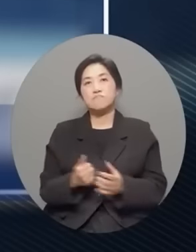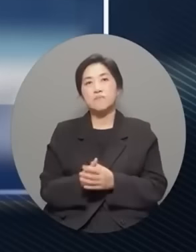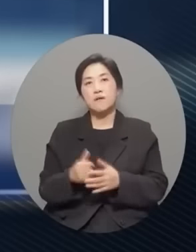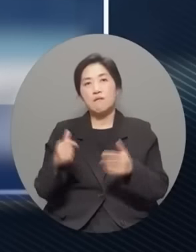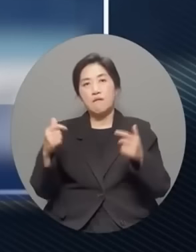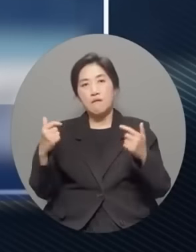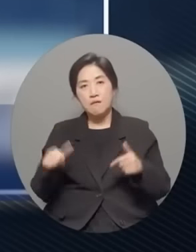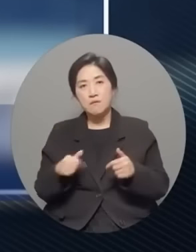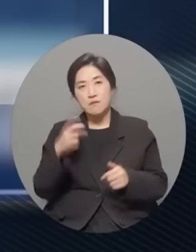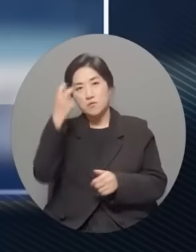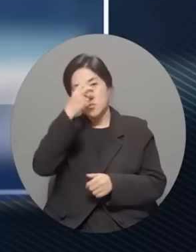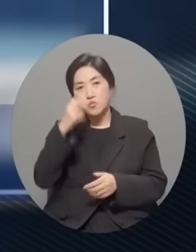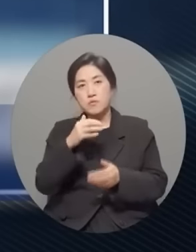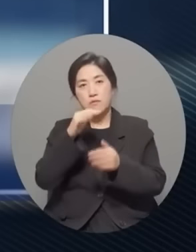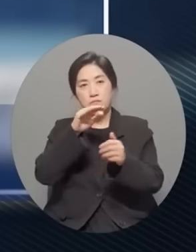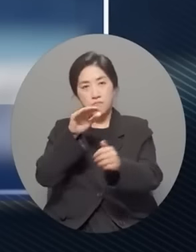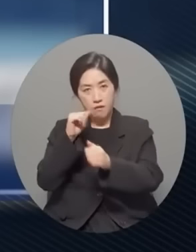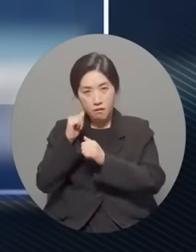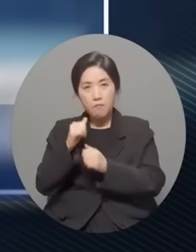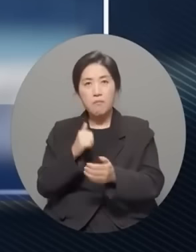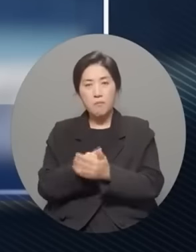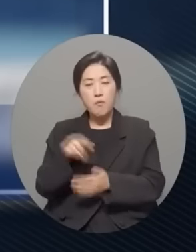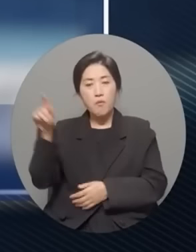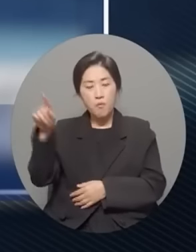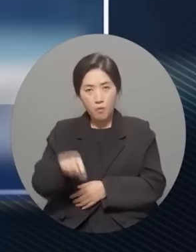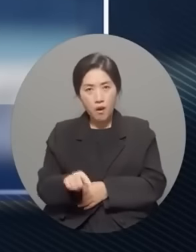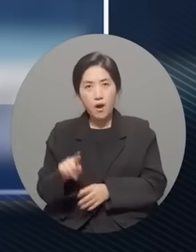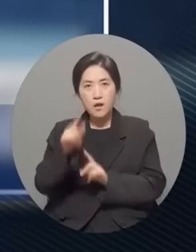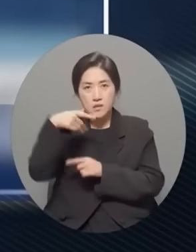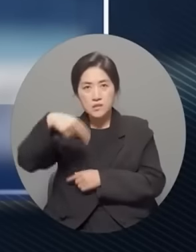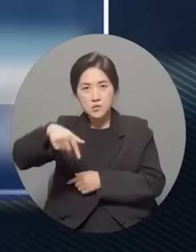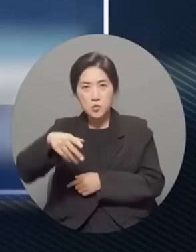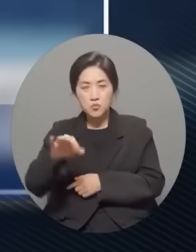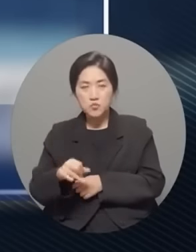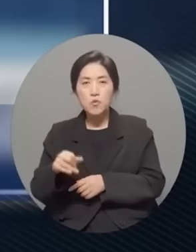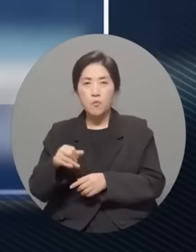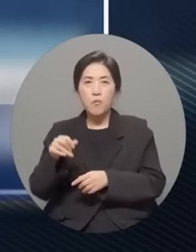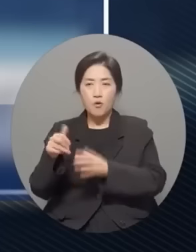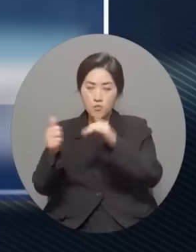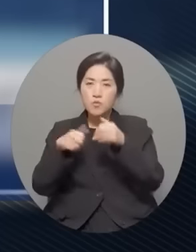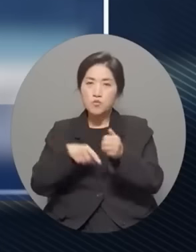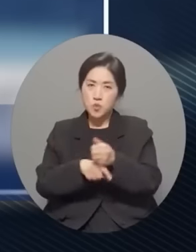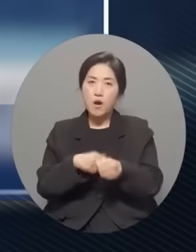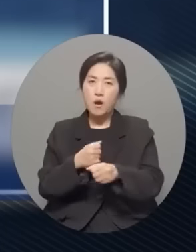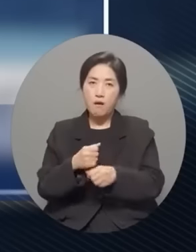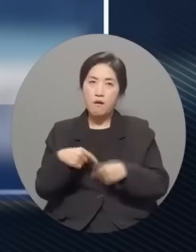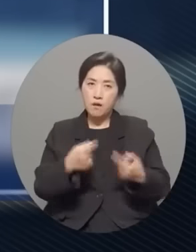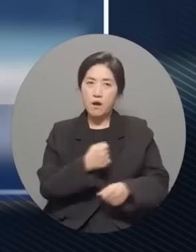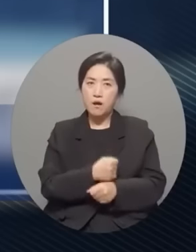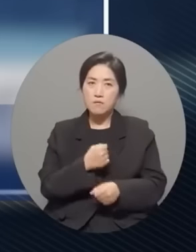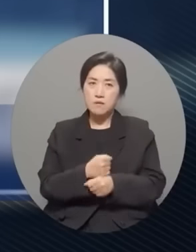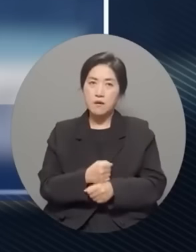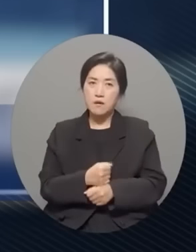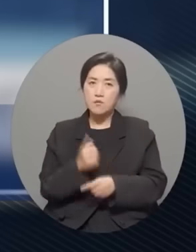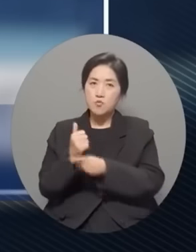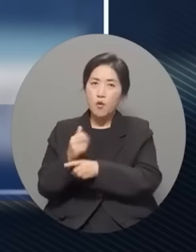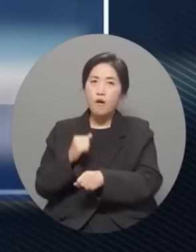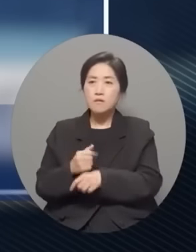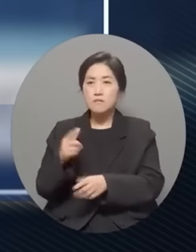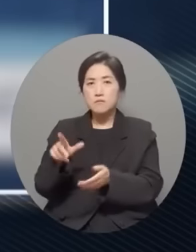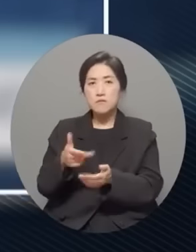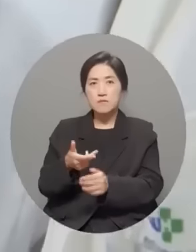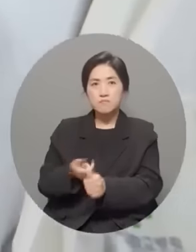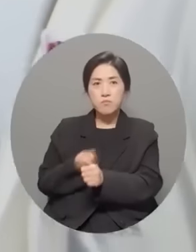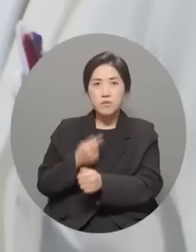언제든지 조사를 받으라고 연락이 오면은 들어와서 조사 받겠다고 얘기했거든요. 네. 조사를 받겠다는 사람을 왜 문제